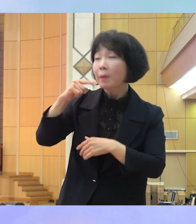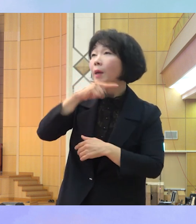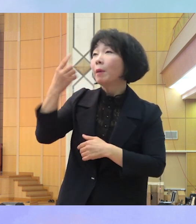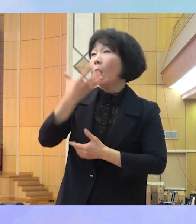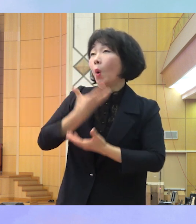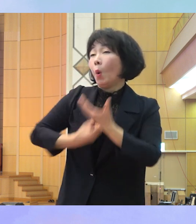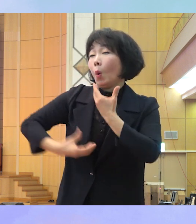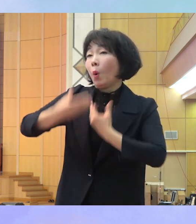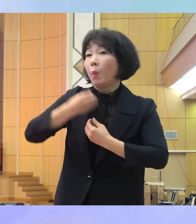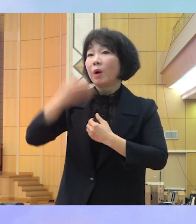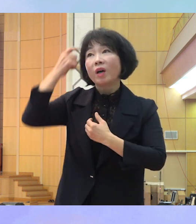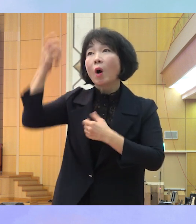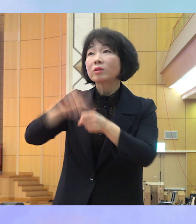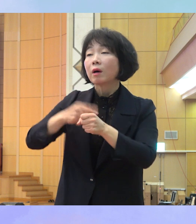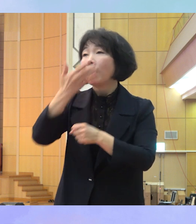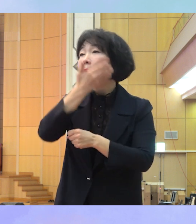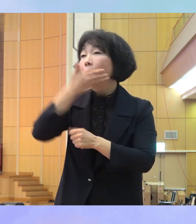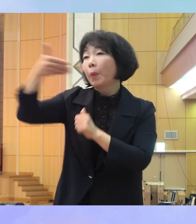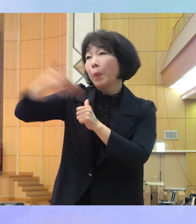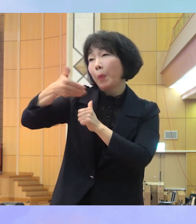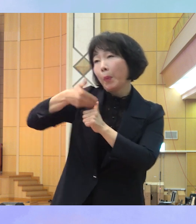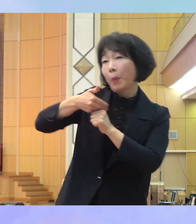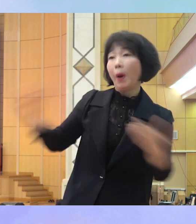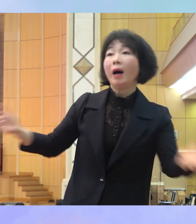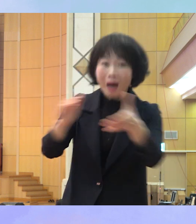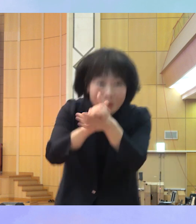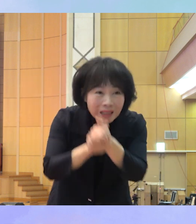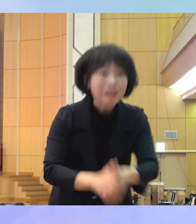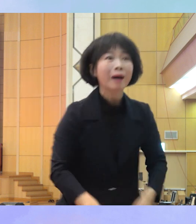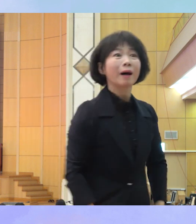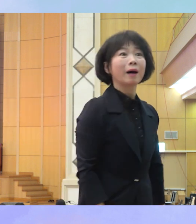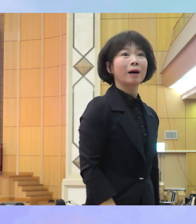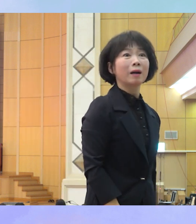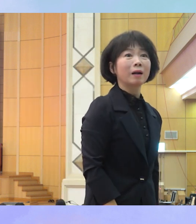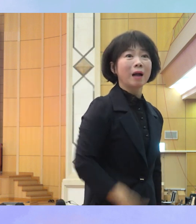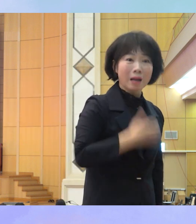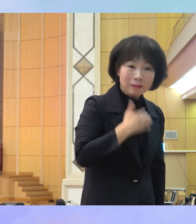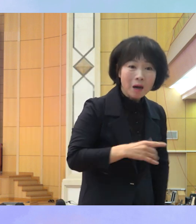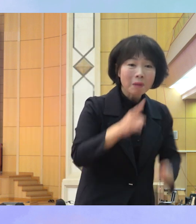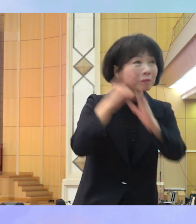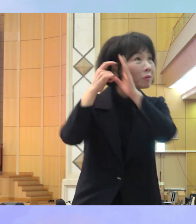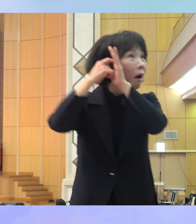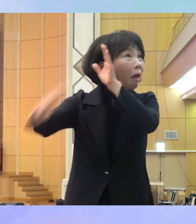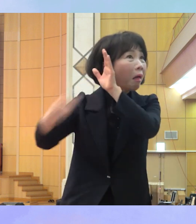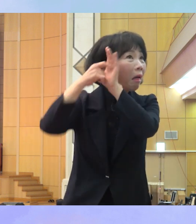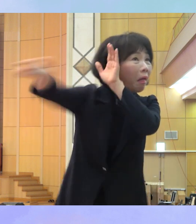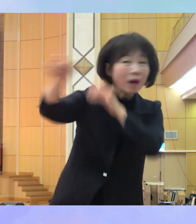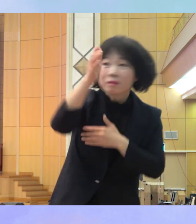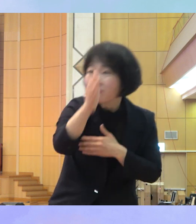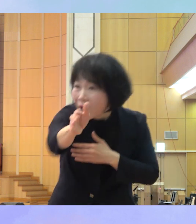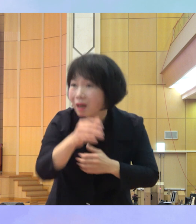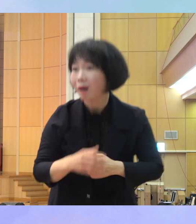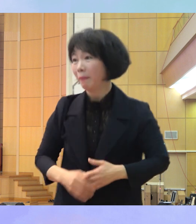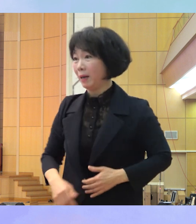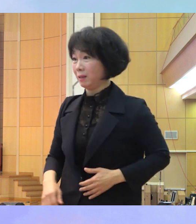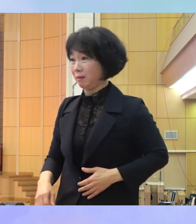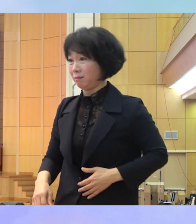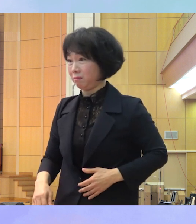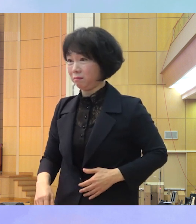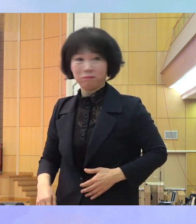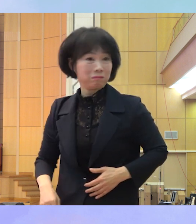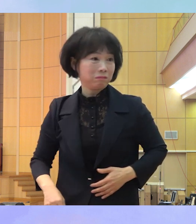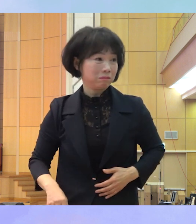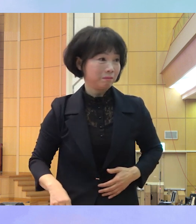예수님의 살과 예수 피가 뭔지도 모르면 먹기만 먹었지 하나도 영양이 내 몸에 공급되지 않은